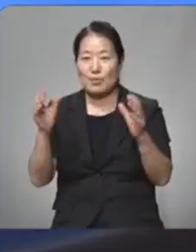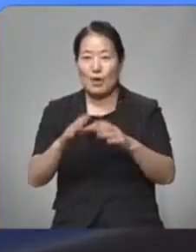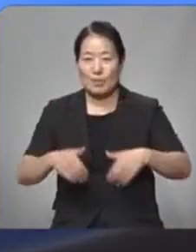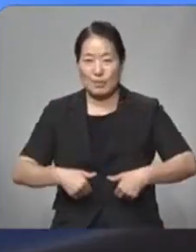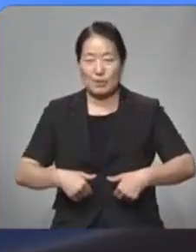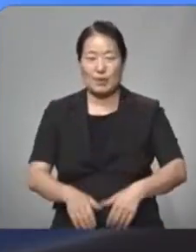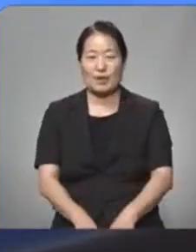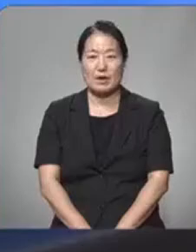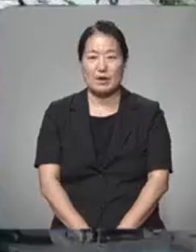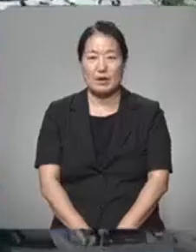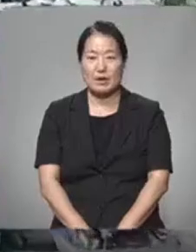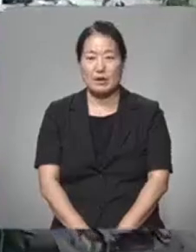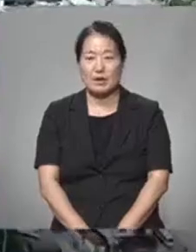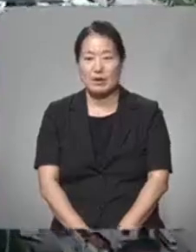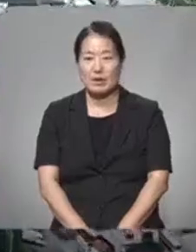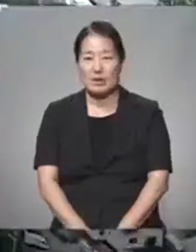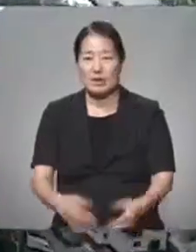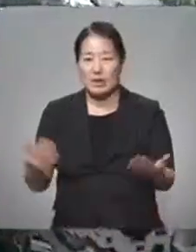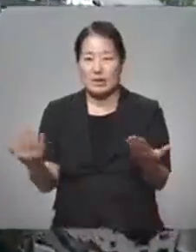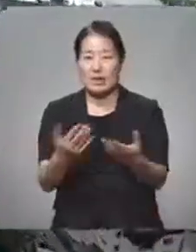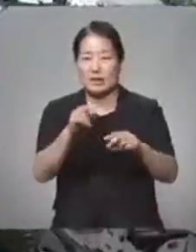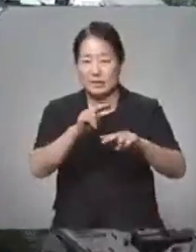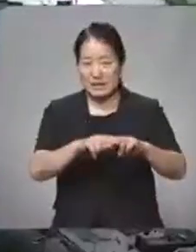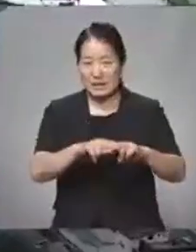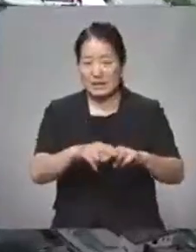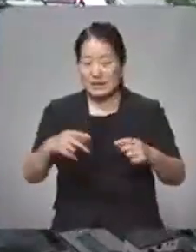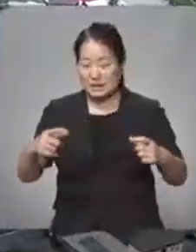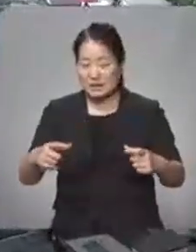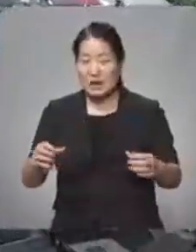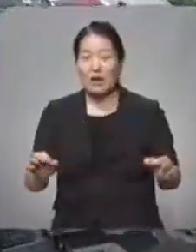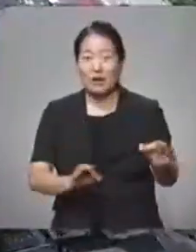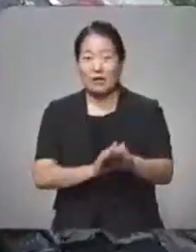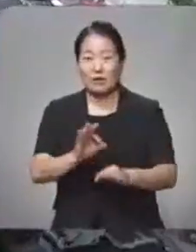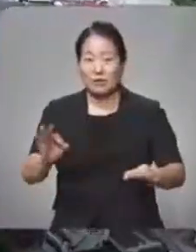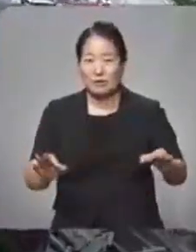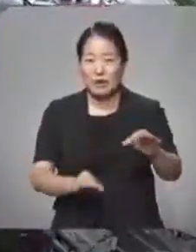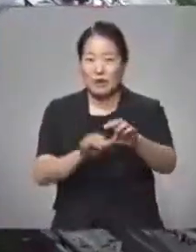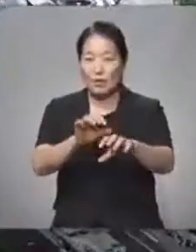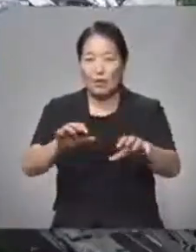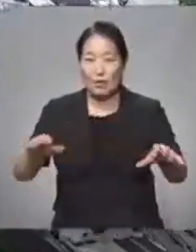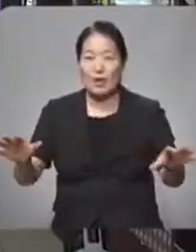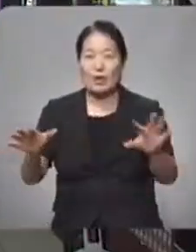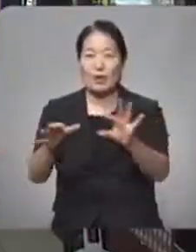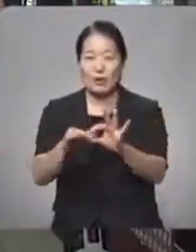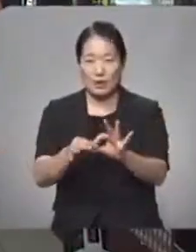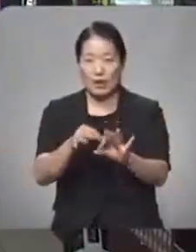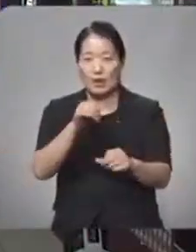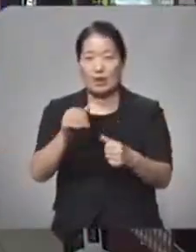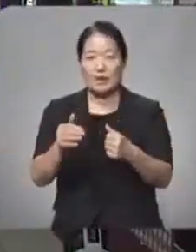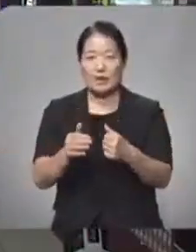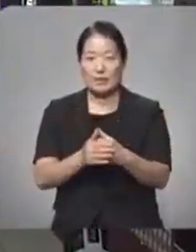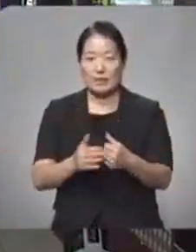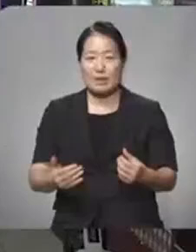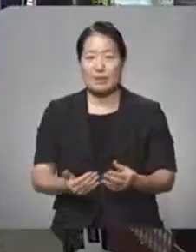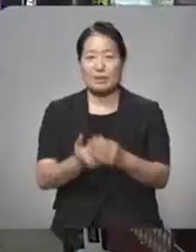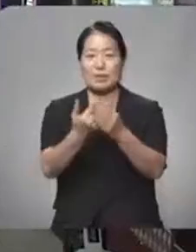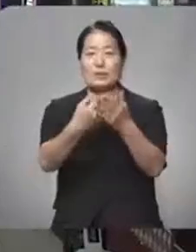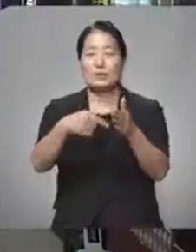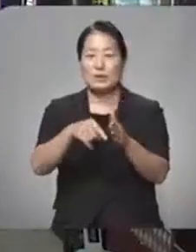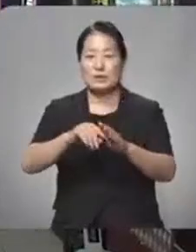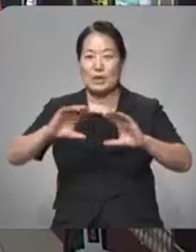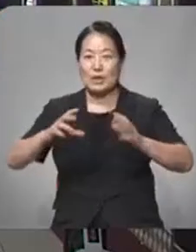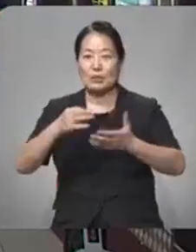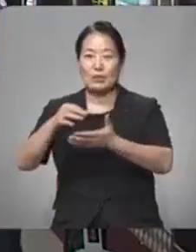자리 그다음에 지역의 경제와 연계되어 있을 것 같습니다 그래서 이런 부분들의 활성화를 위한 뭐